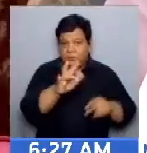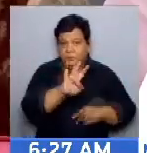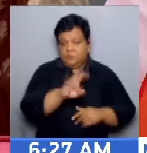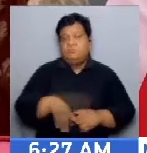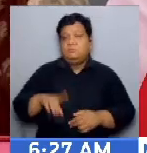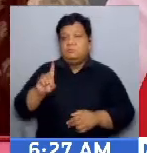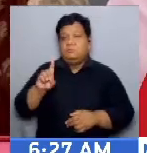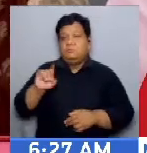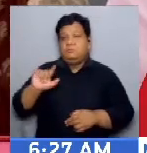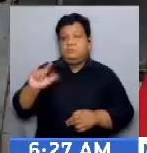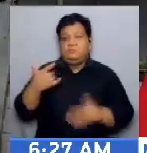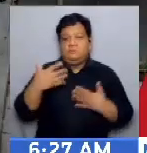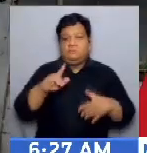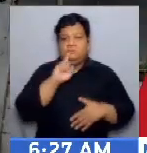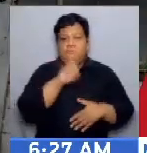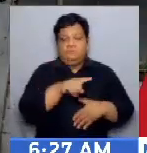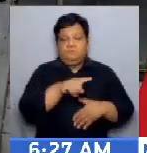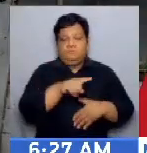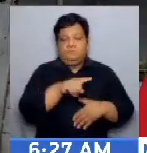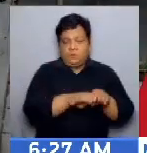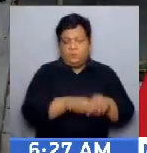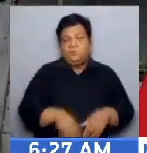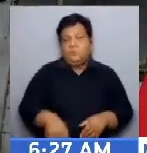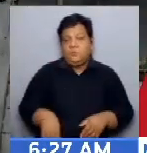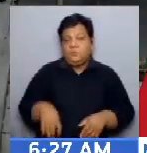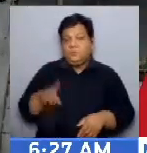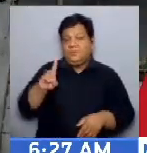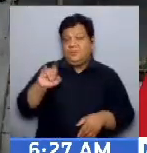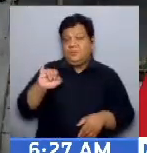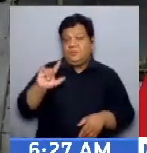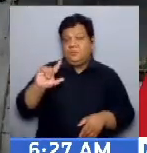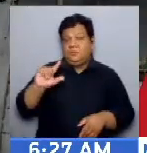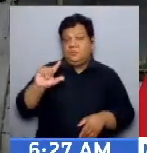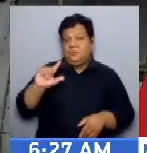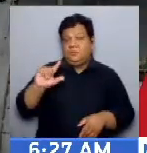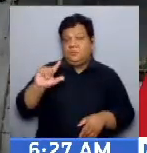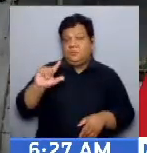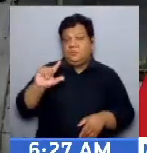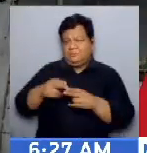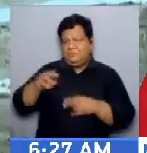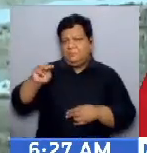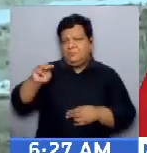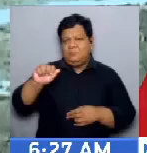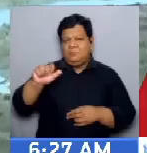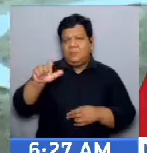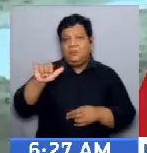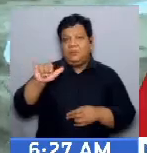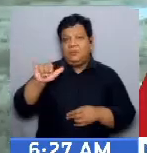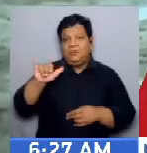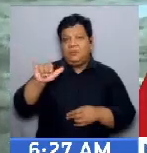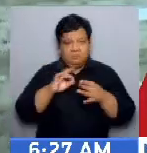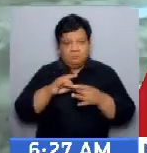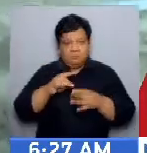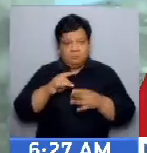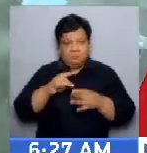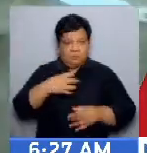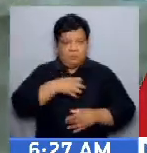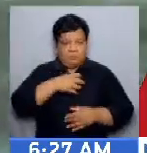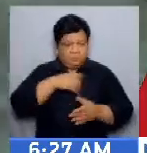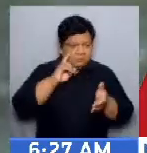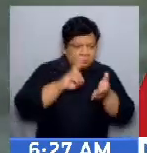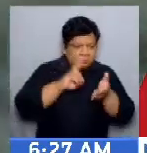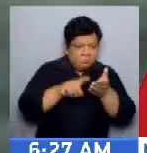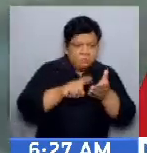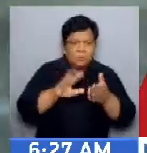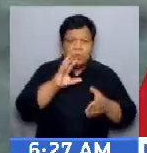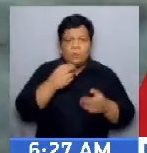Jonathan Malaya, iniimbestigahan na ng PNP Anti-Cybercrime Group kung sino ang nangangasiwa sa mga ipinasarang website para masampahan